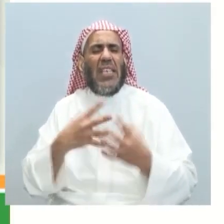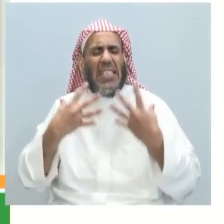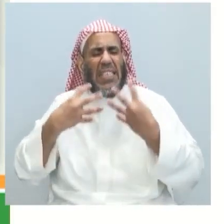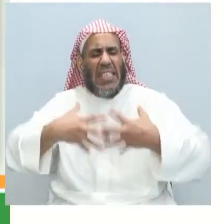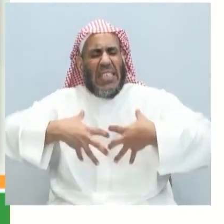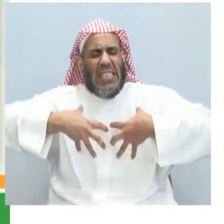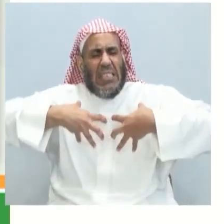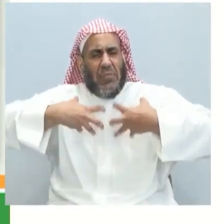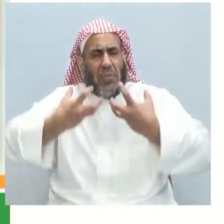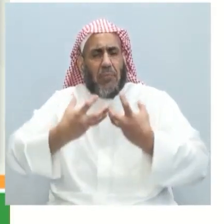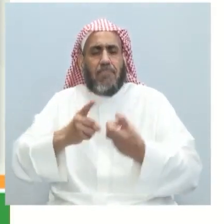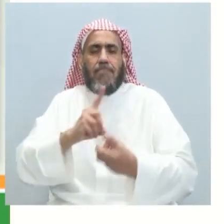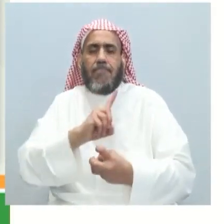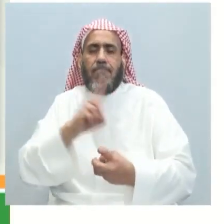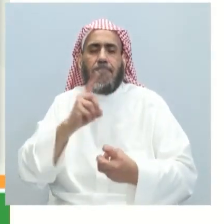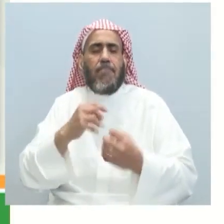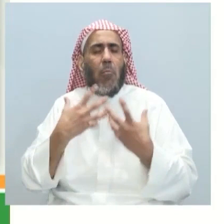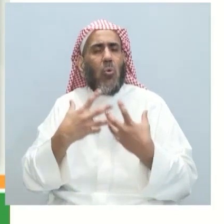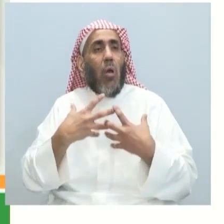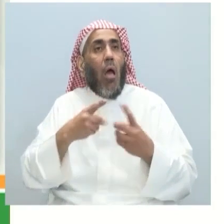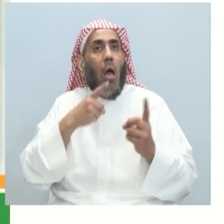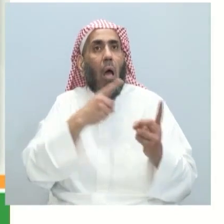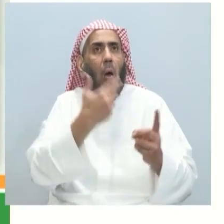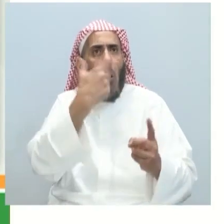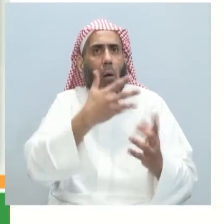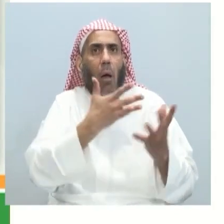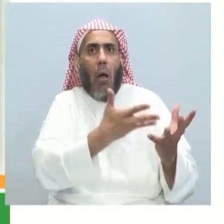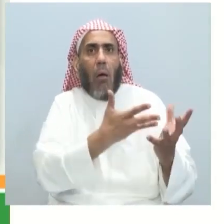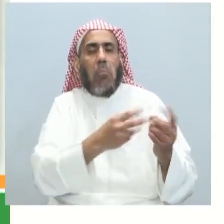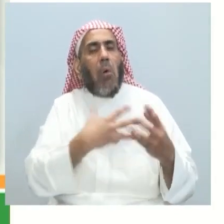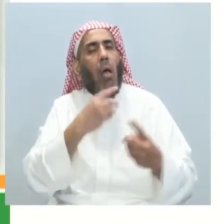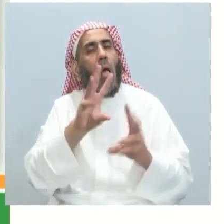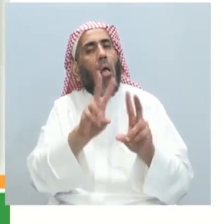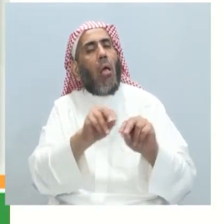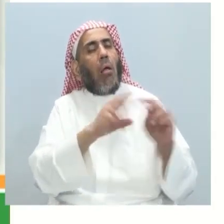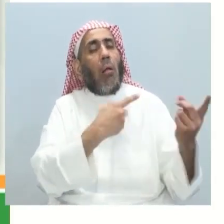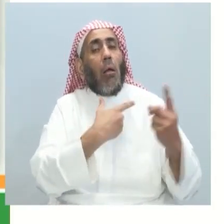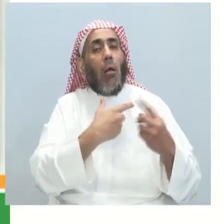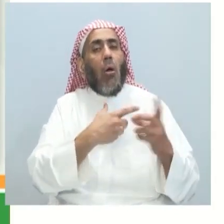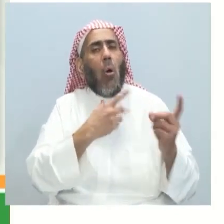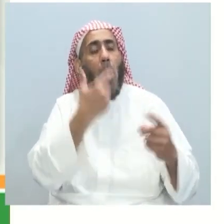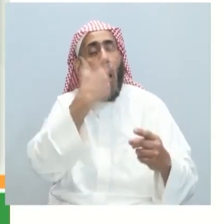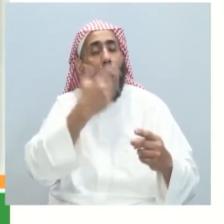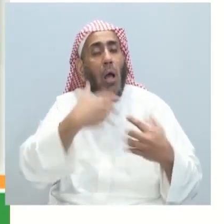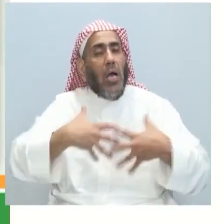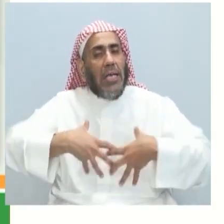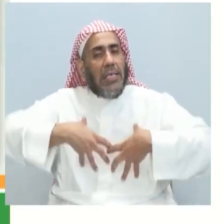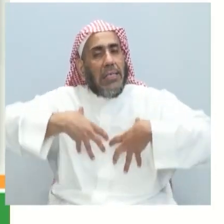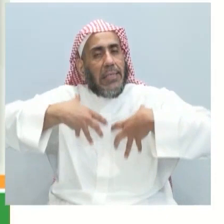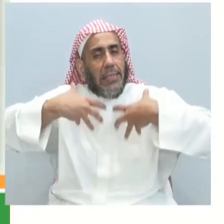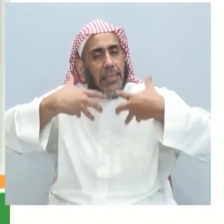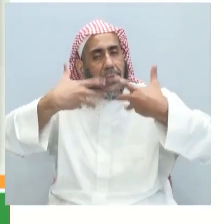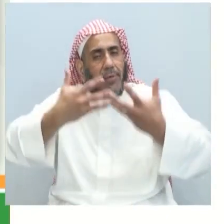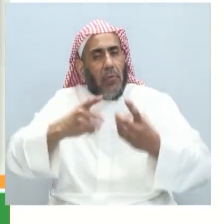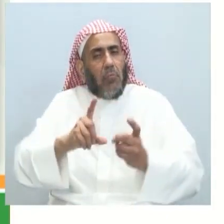حتى من بكى هو يغبطه معى ان في شيء من من الغبطه والحسد لمن فرغ هم يبكون للتفريغ عن ما